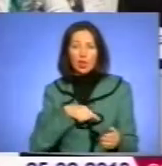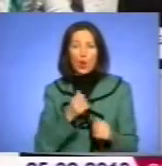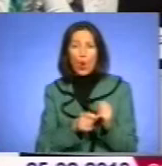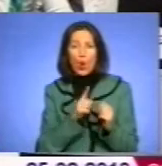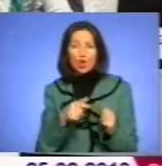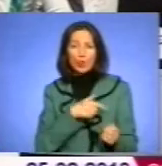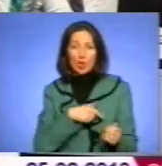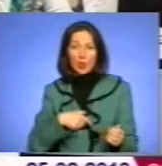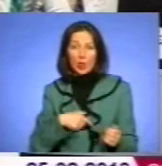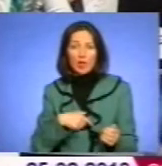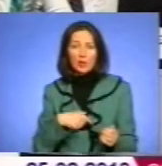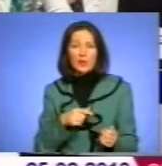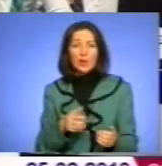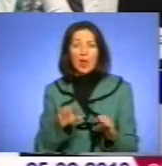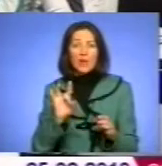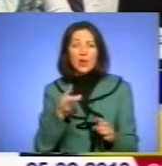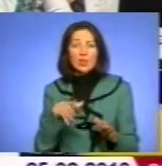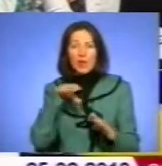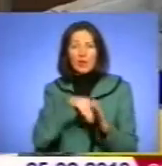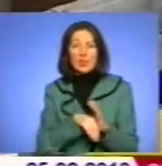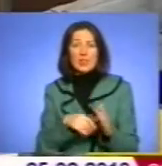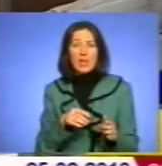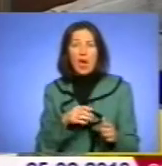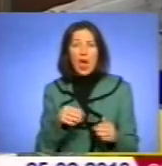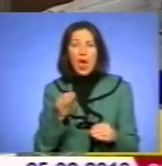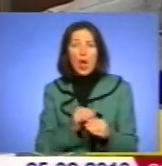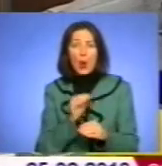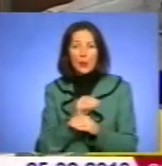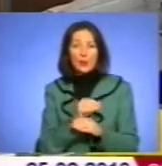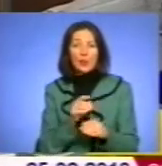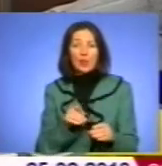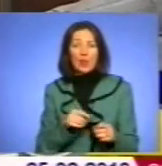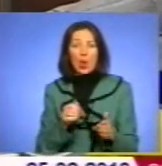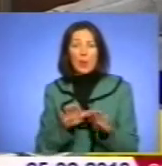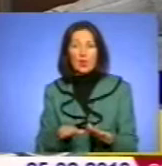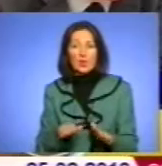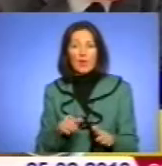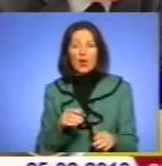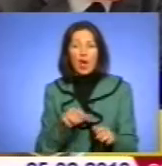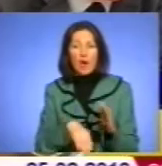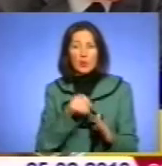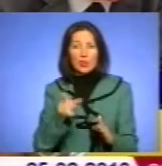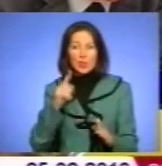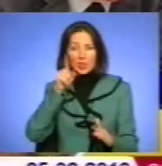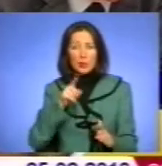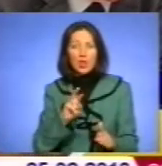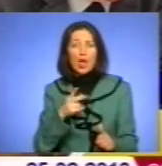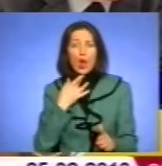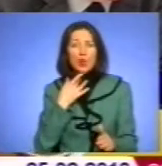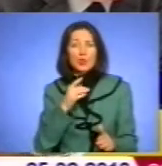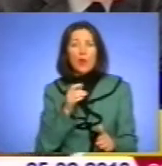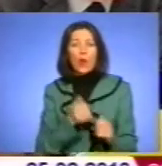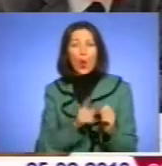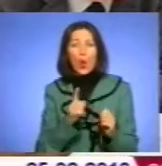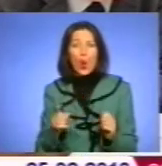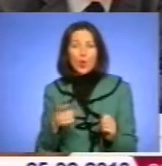разі внесення проекту змін до закону про місцеве самоврядування виборці знатимуть, як голосував кожен депутат. Відтак вирішитимуть, кого підтримувати